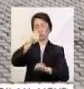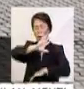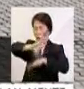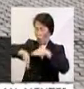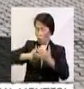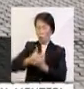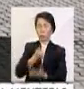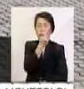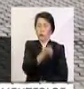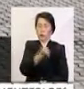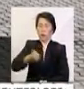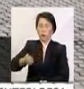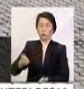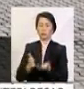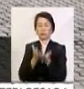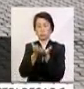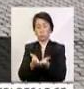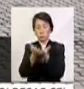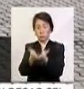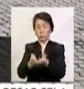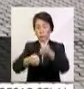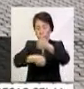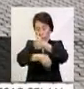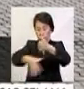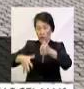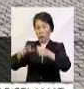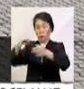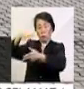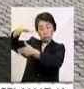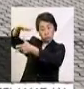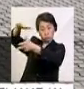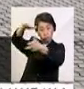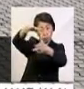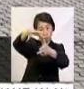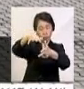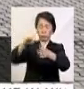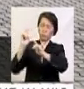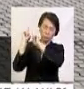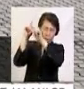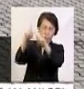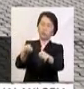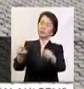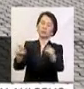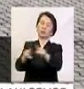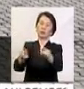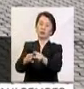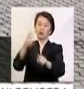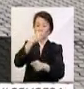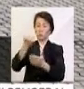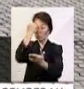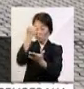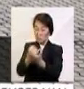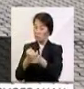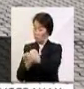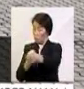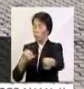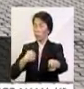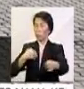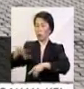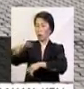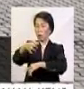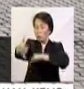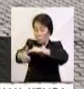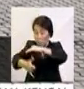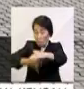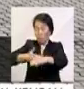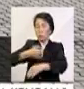aset termasuklah cawangan operasi udara maritim akan terus digerakkan. Ini kerana jenayah maritim,